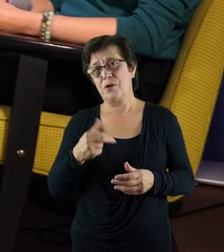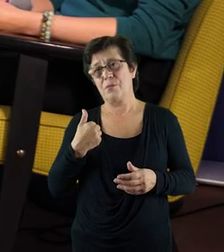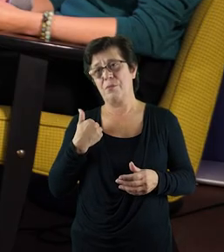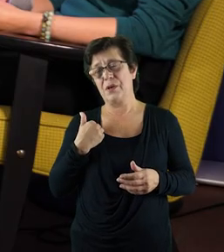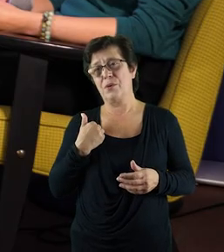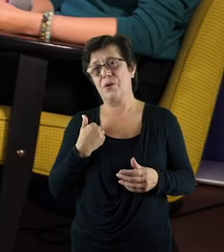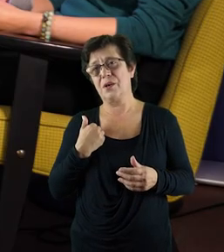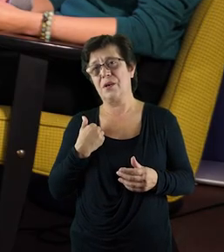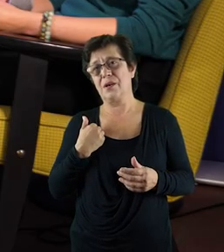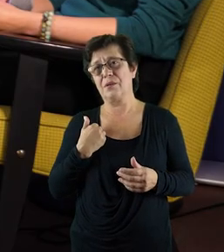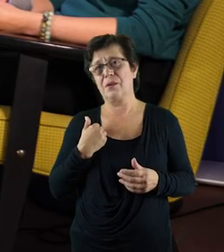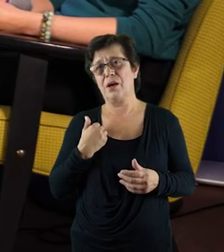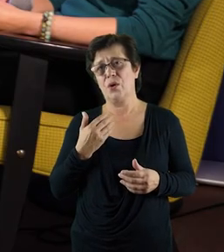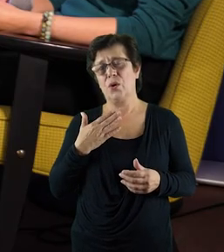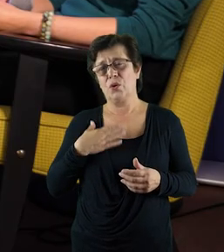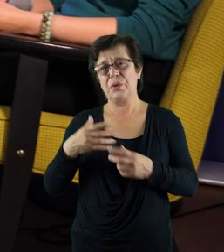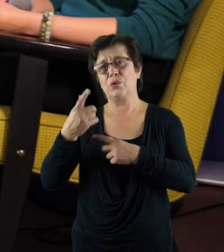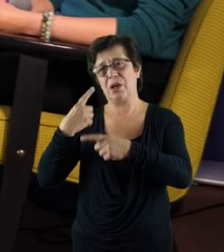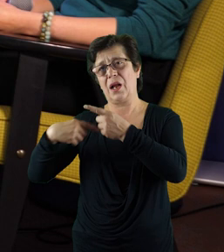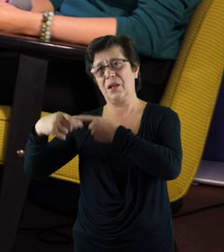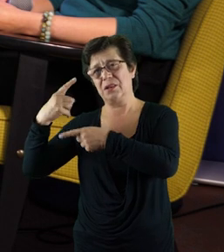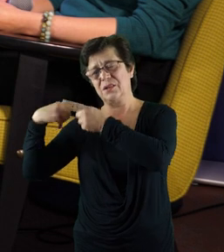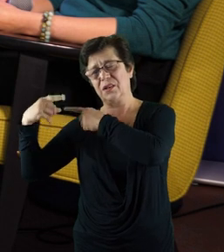zwolennikiem tradycyjnego świata. Natomiast